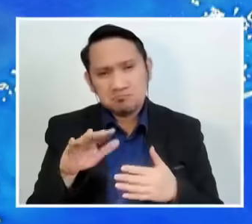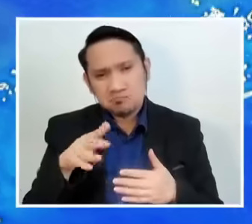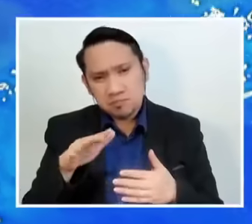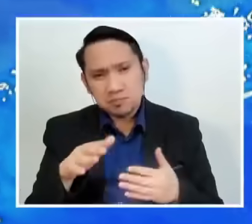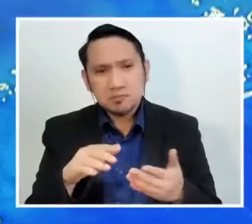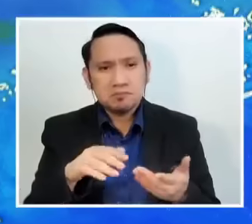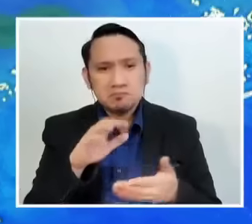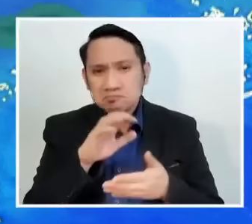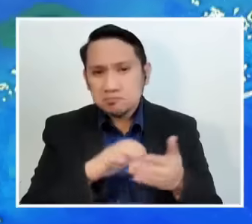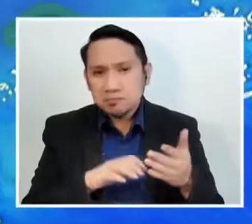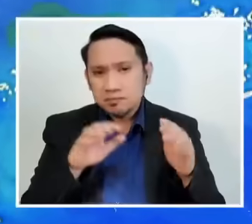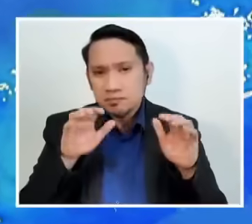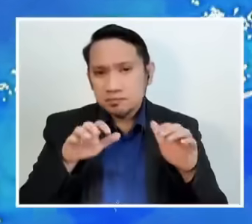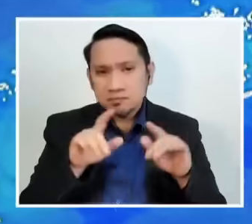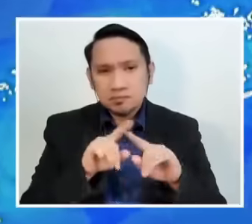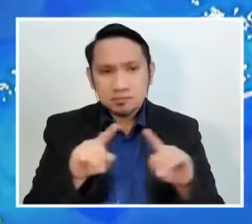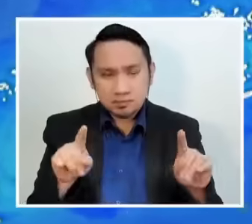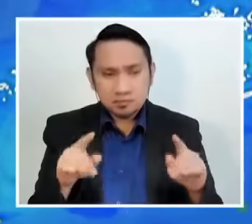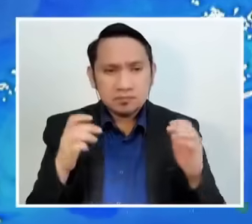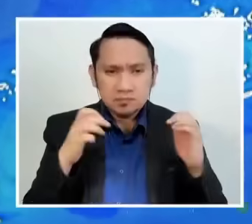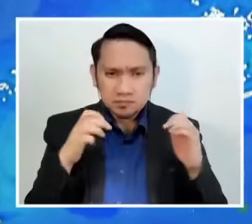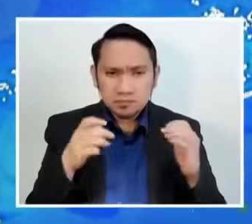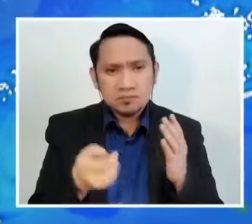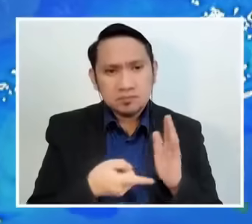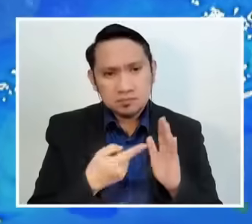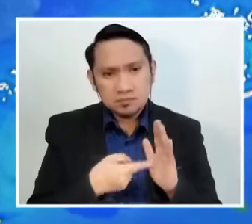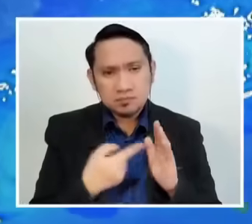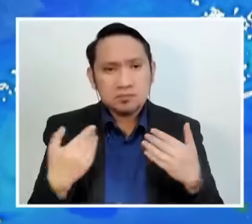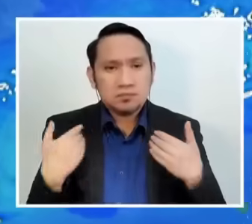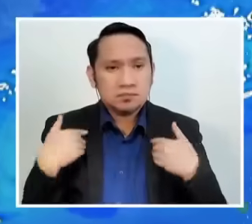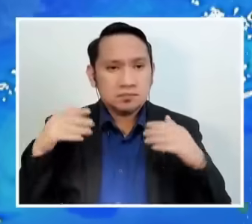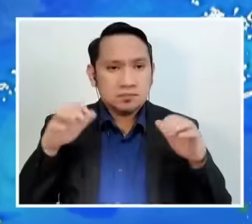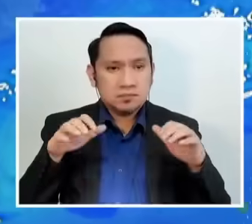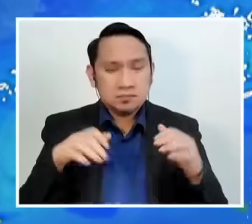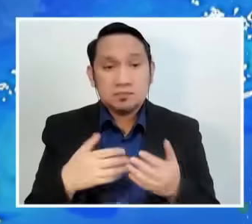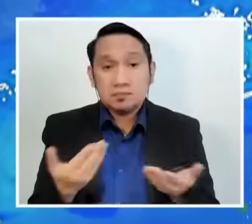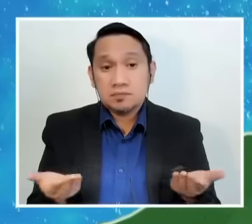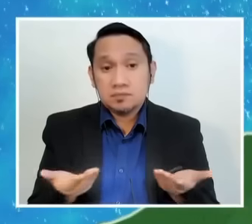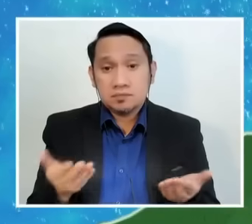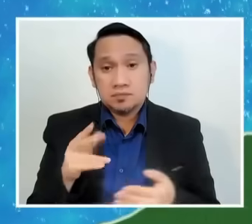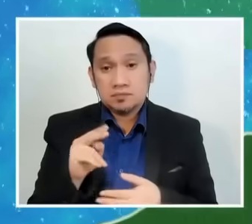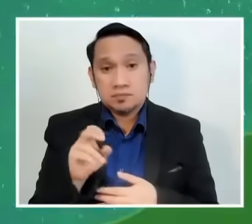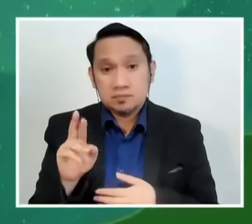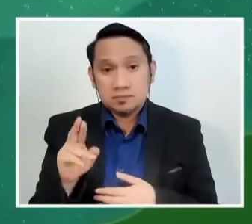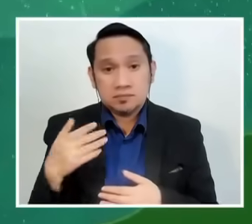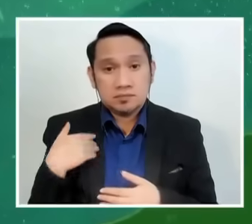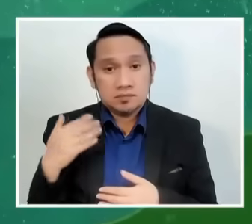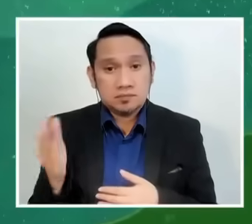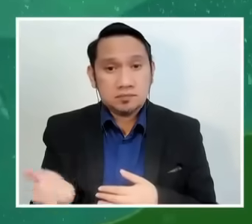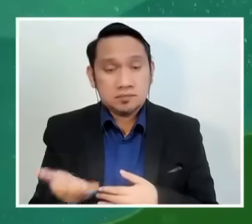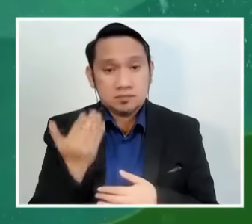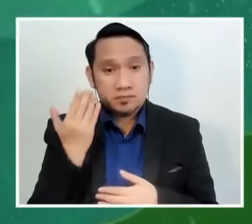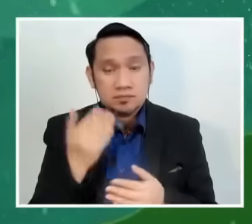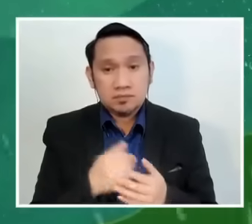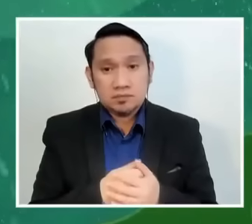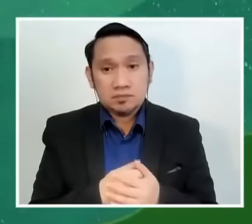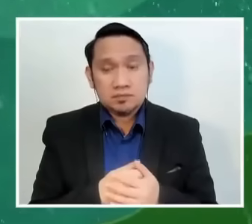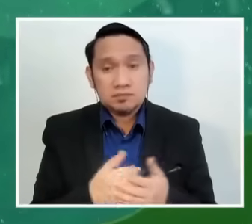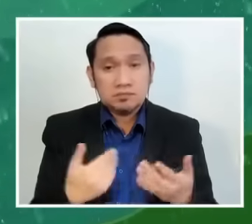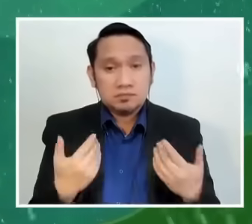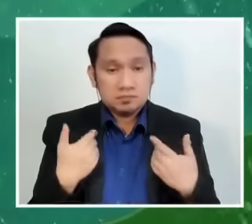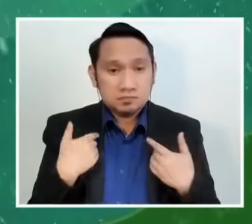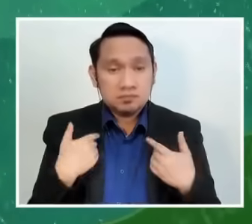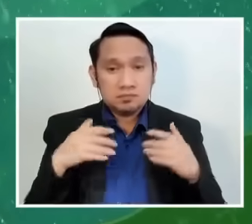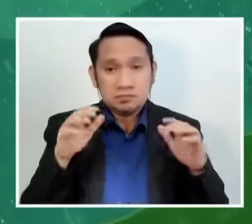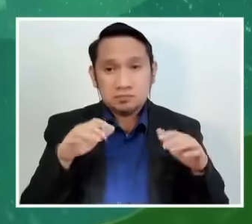kalat-kalat na ulan sa ilang lugar dyan sa Mindanao. Dito po sa Metro Manila, sa umaga pinakamalakas ang posibleng mga pag-ulan lalo po